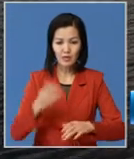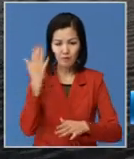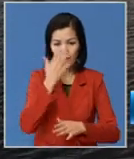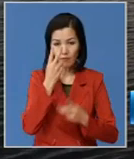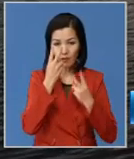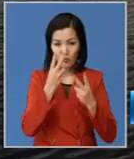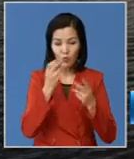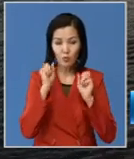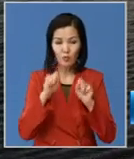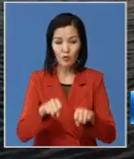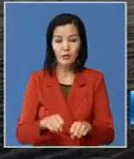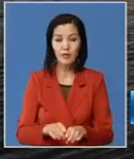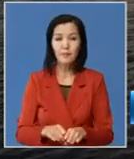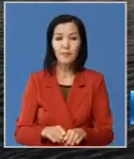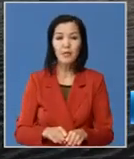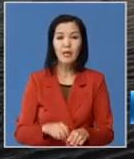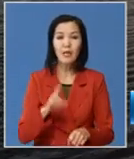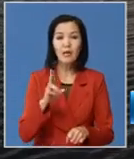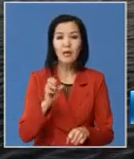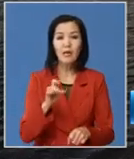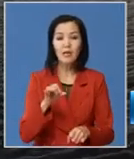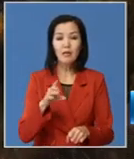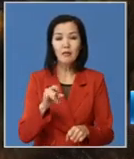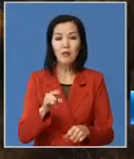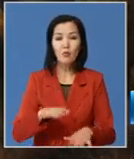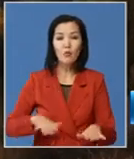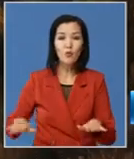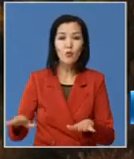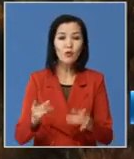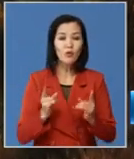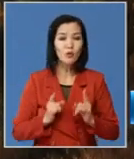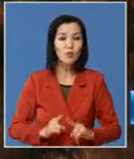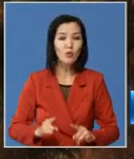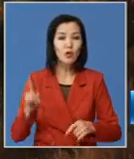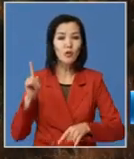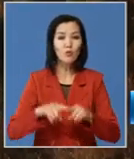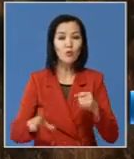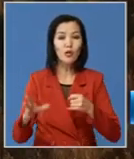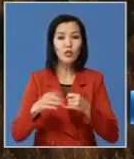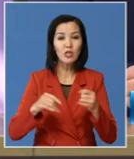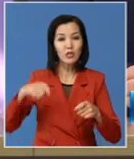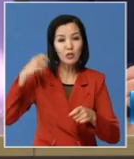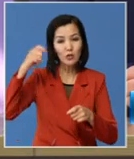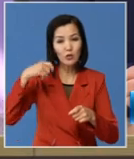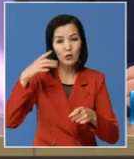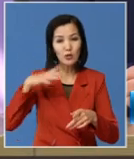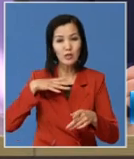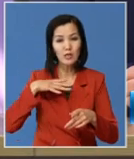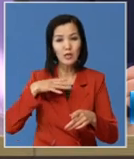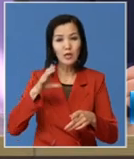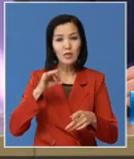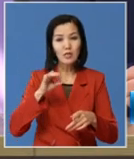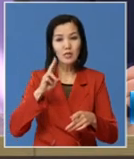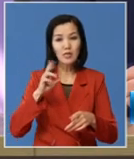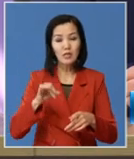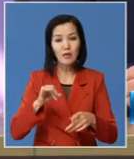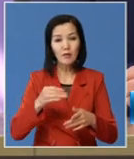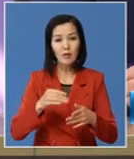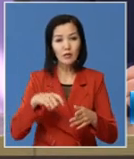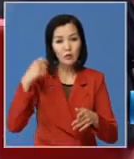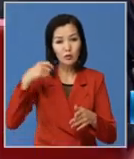Талдықорғанда қазақстандық ең үздік жобалау менеджерлері бас қосты. Мамандар жетісулық орта және шағын кәсіпорын өкілдеріне жобалауды